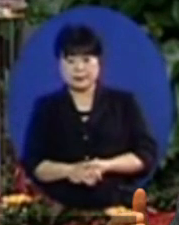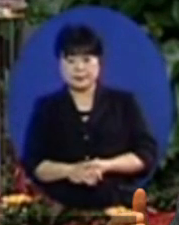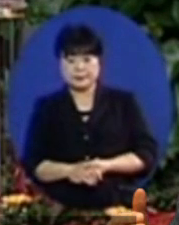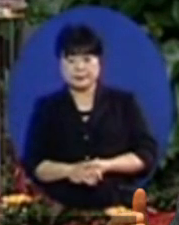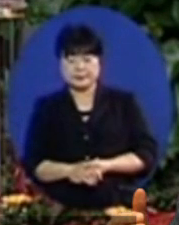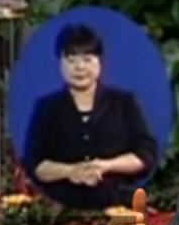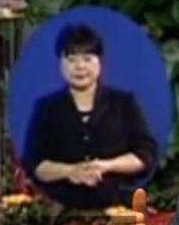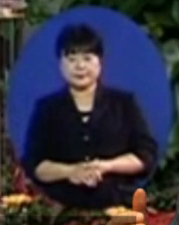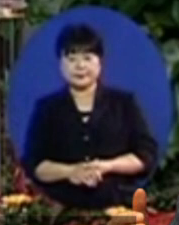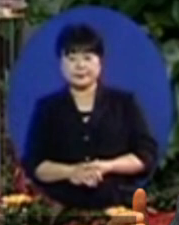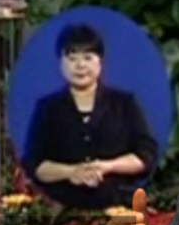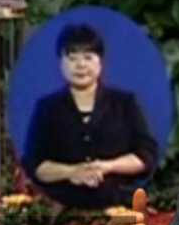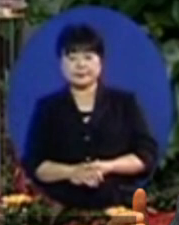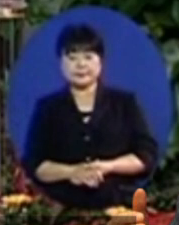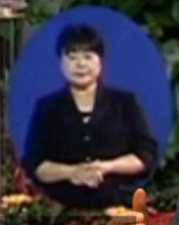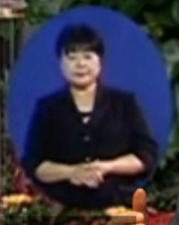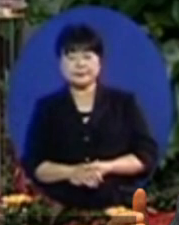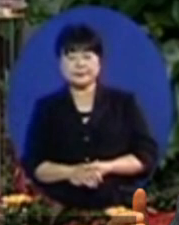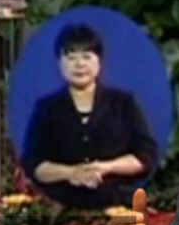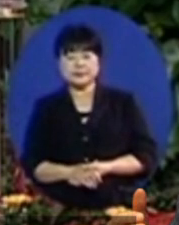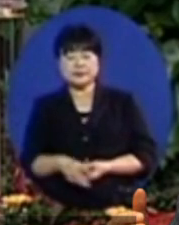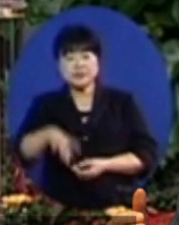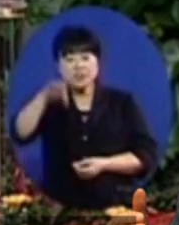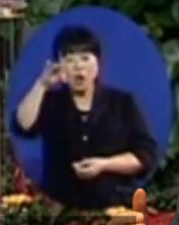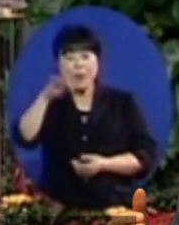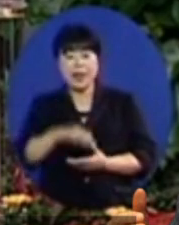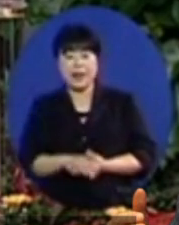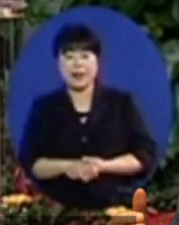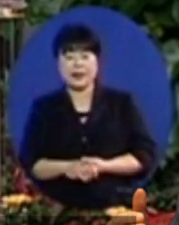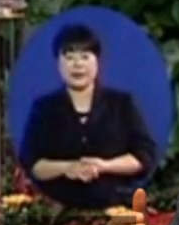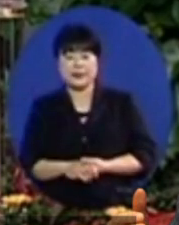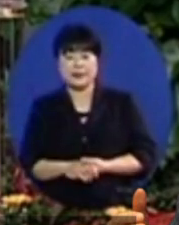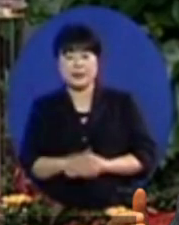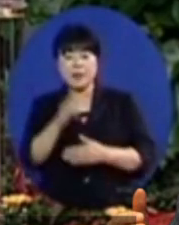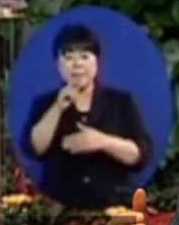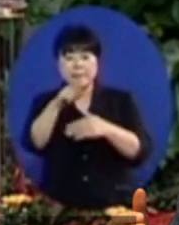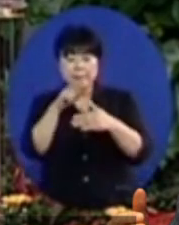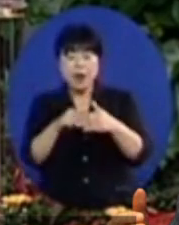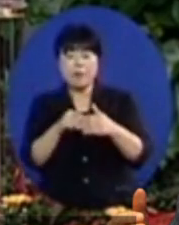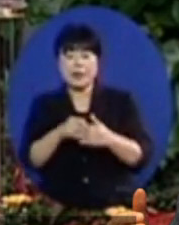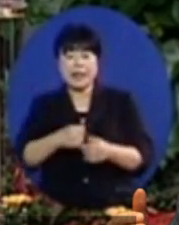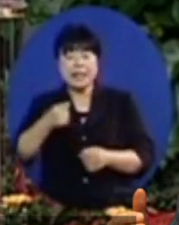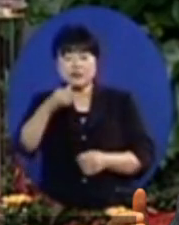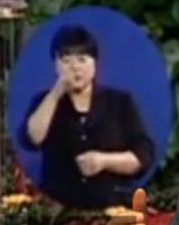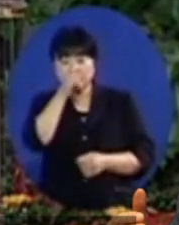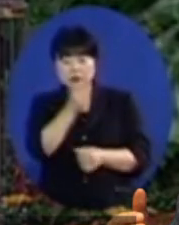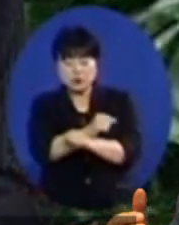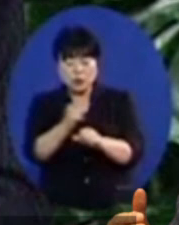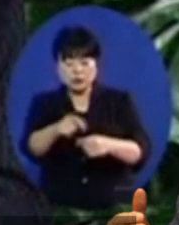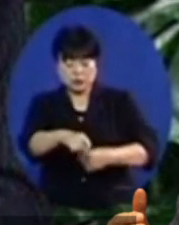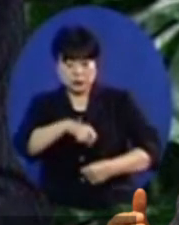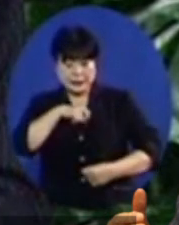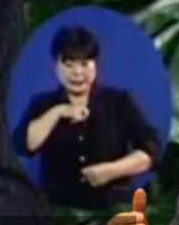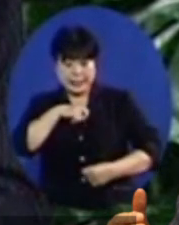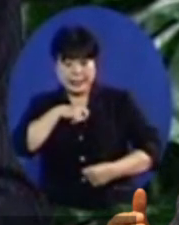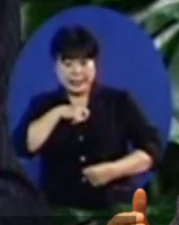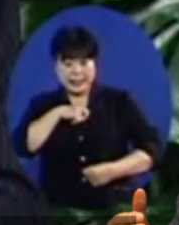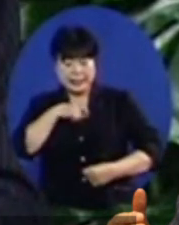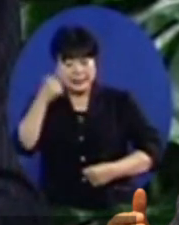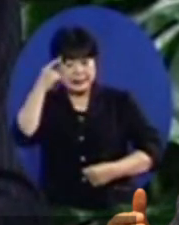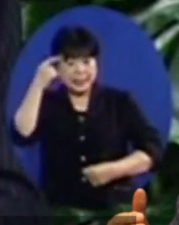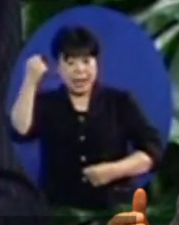우리가 생각해야 되는 것입니다. 우리가 제일 처음에 마음이 갖고 있는 용서와 의의